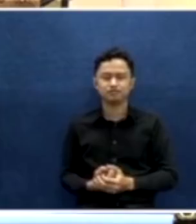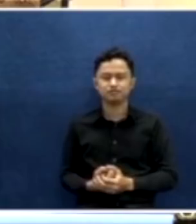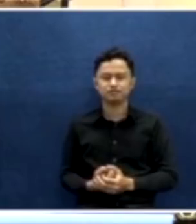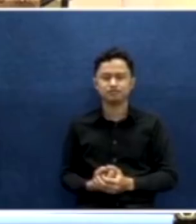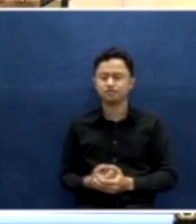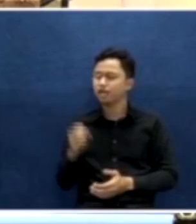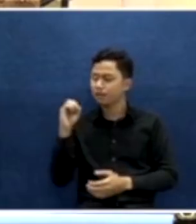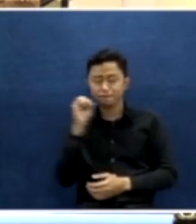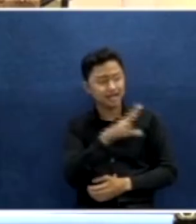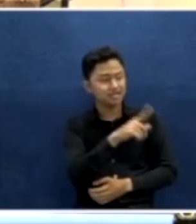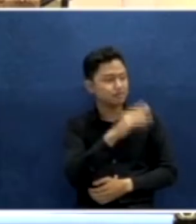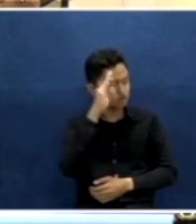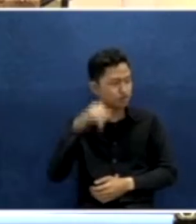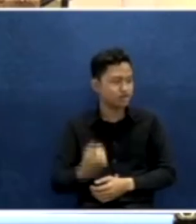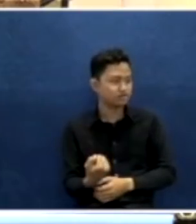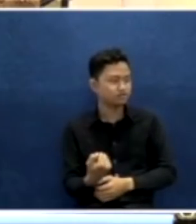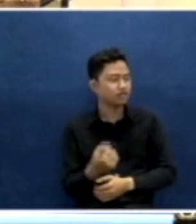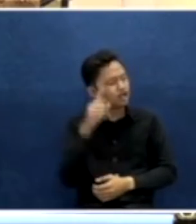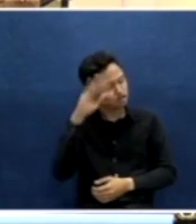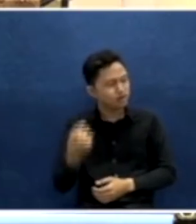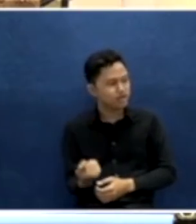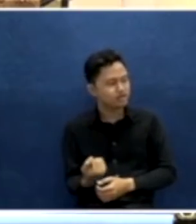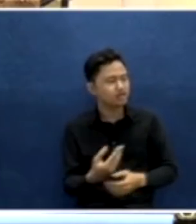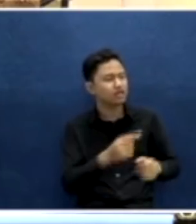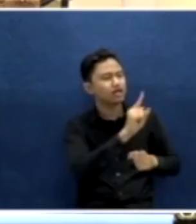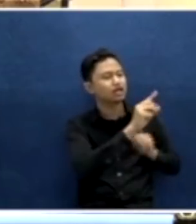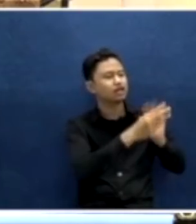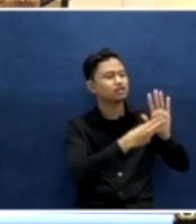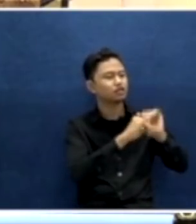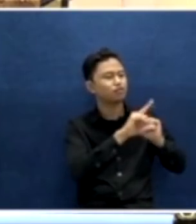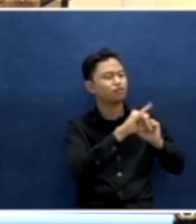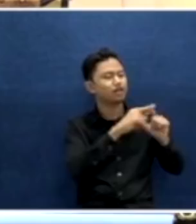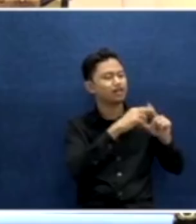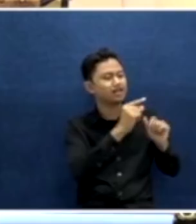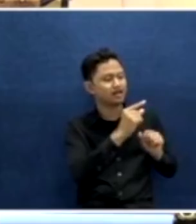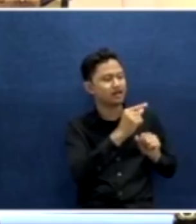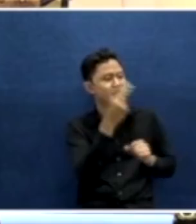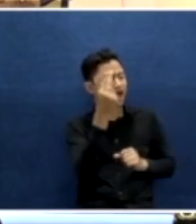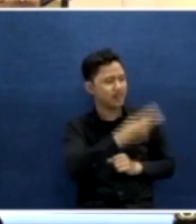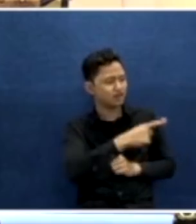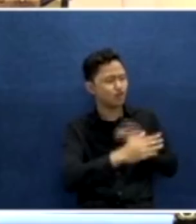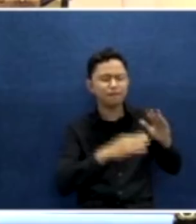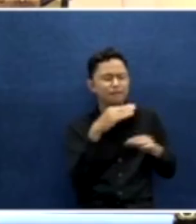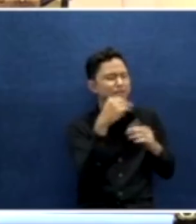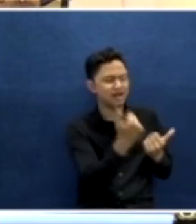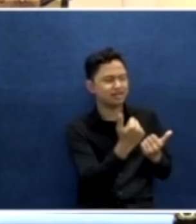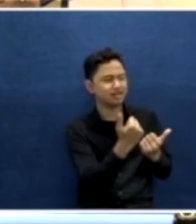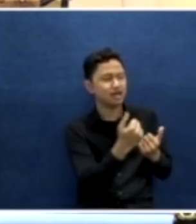dapat 1 miliar yang halal itu lebih baik daripada 1 miliar setengah tidak halal jadi pastikan